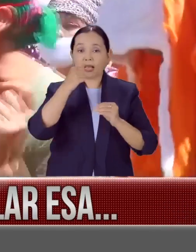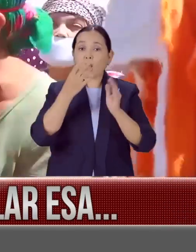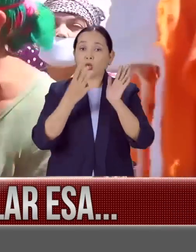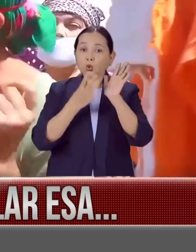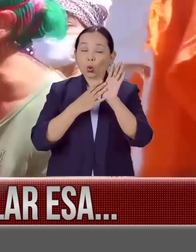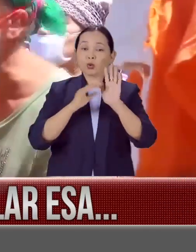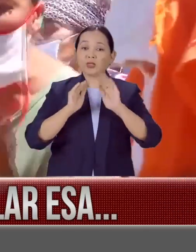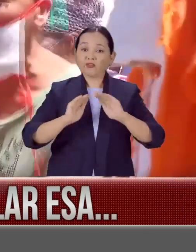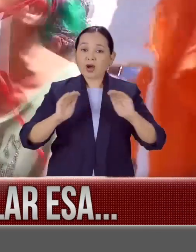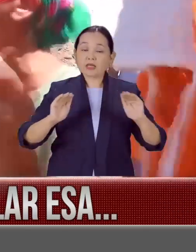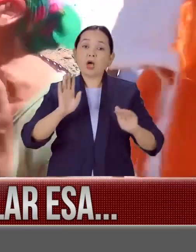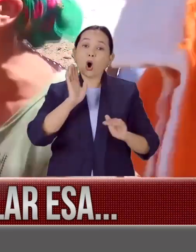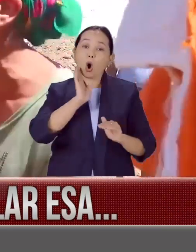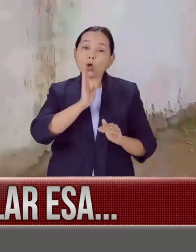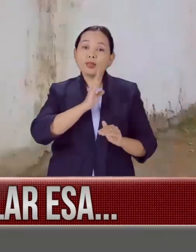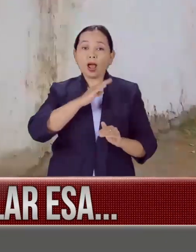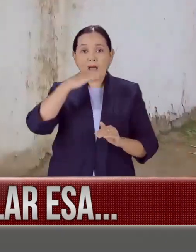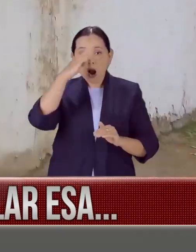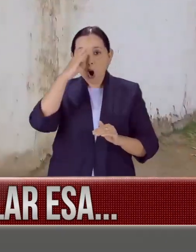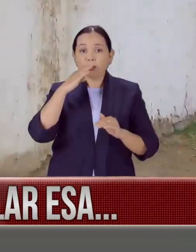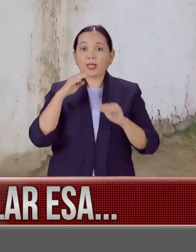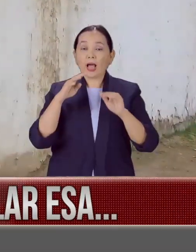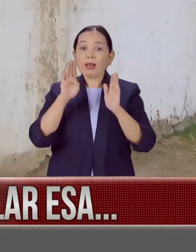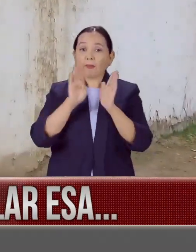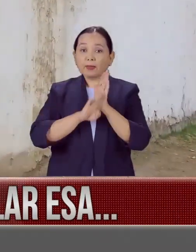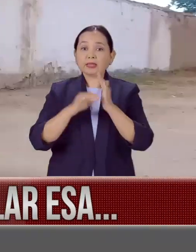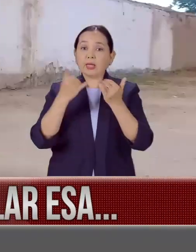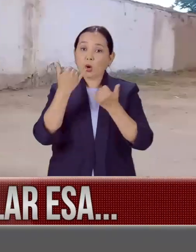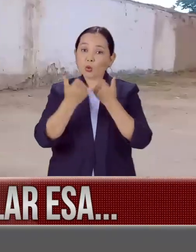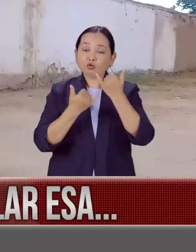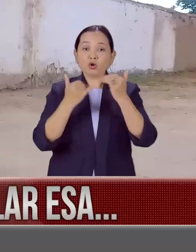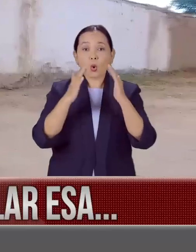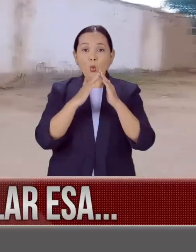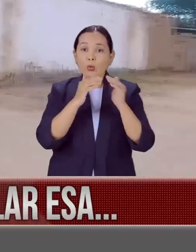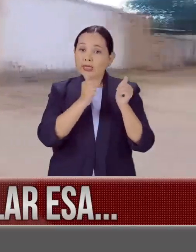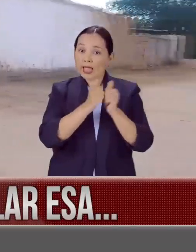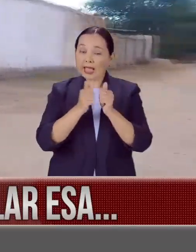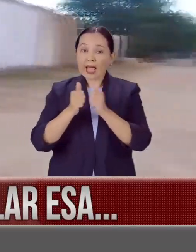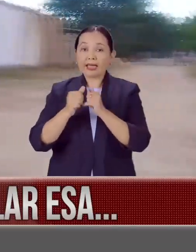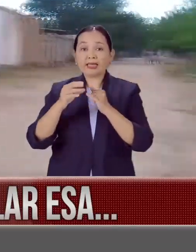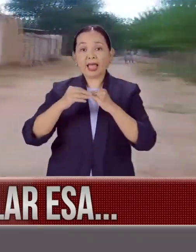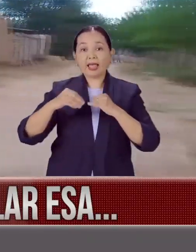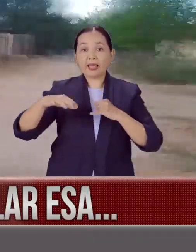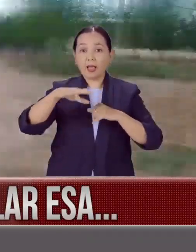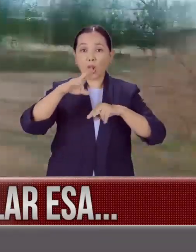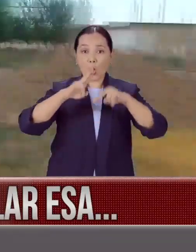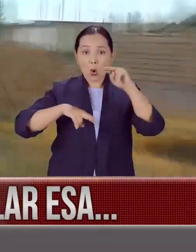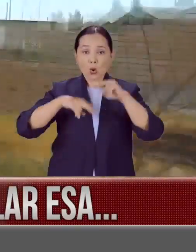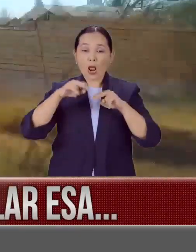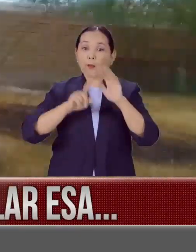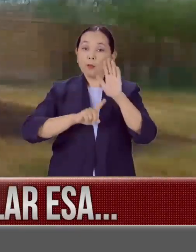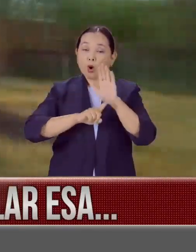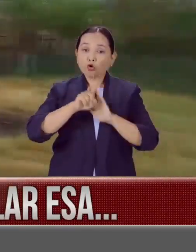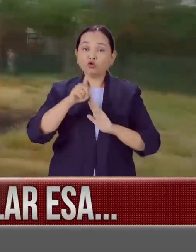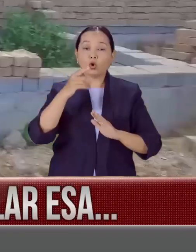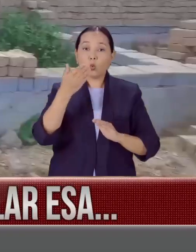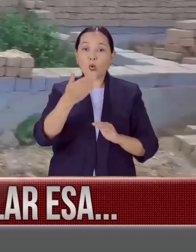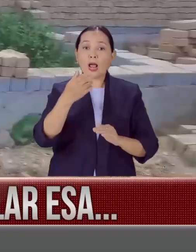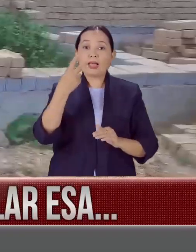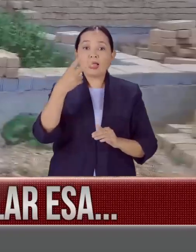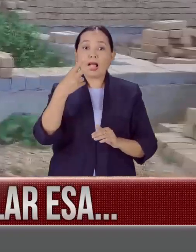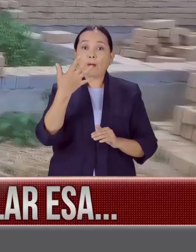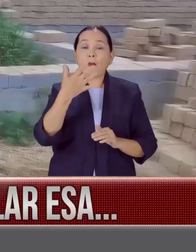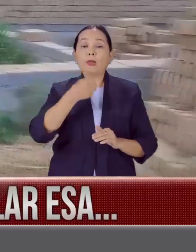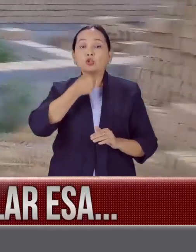nafar farzandga ham onalik ham otalik qilib kelmoqda. Onaxon uyining yonidagi yerdan bino qurilishini boshlagan, ammo ularga 25